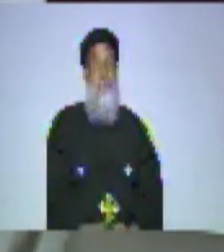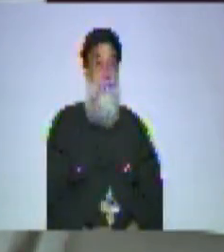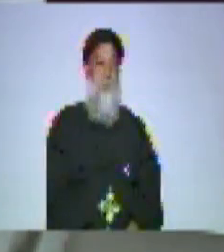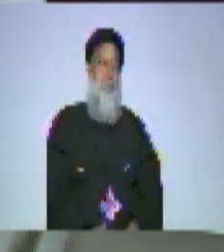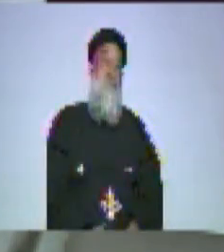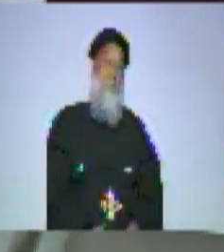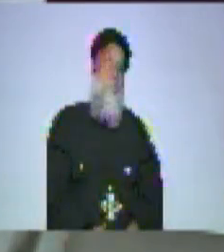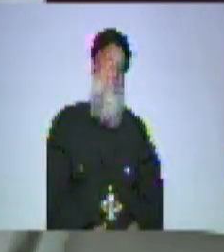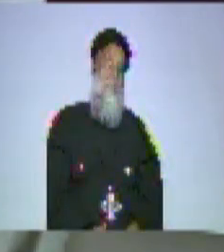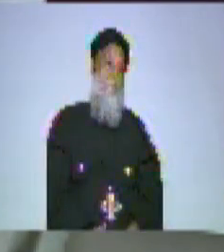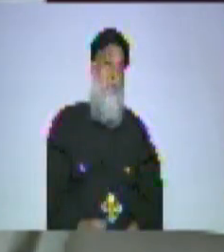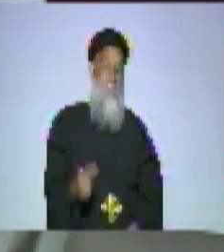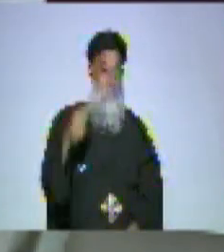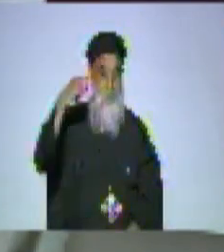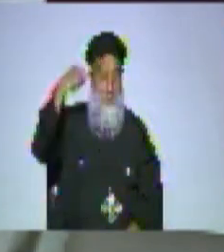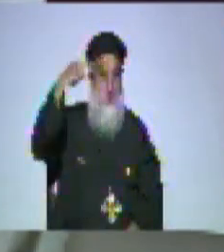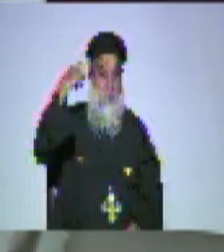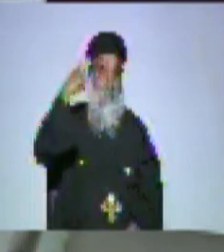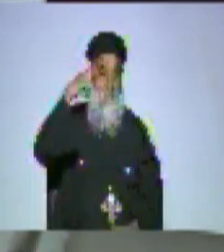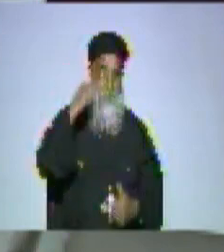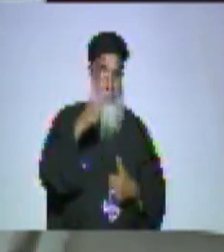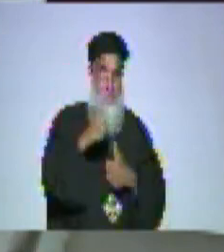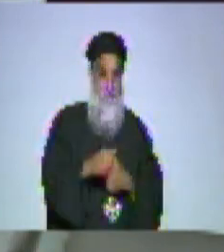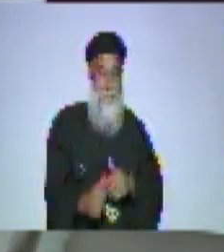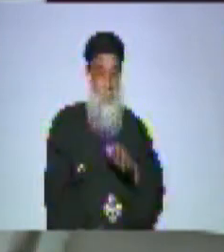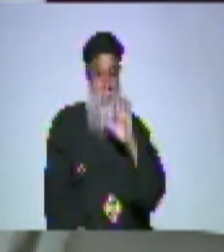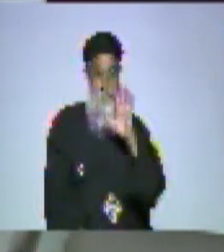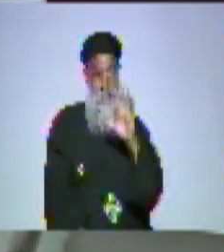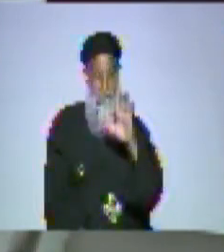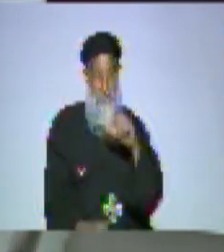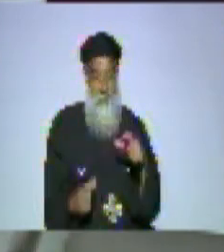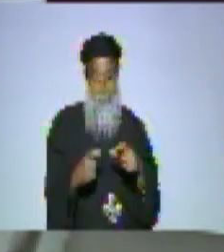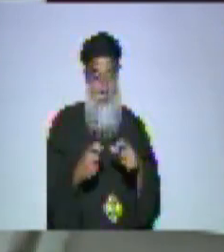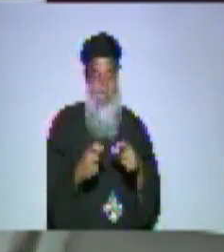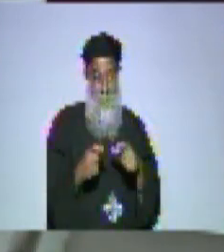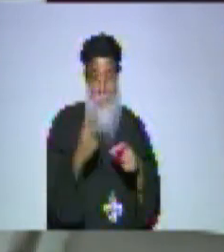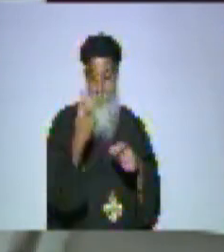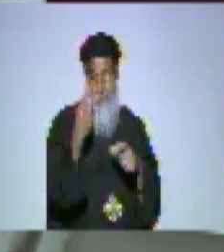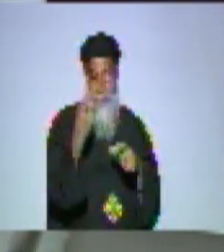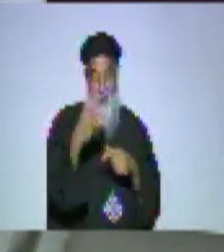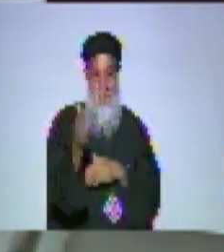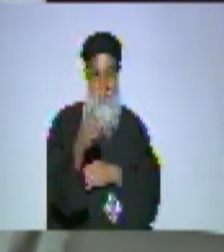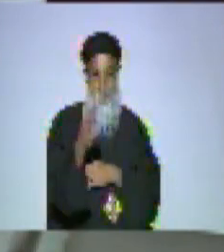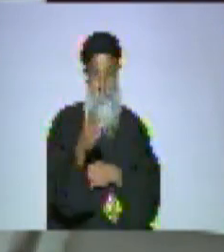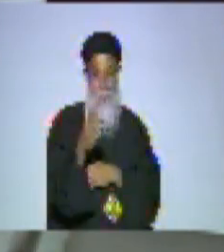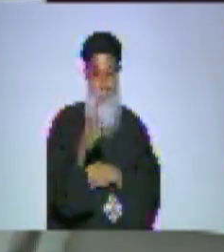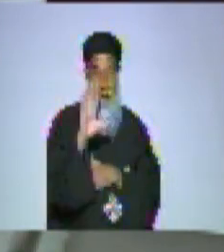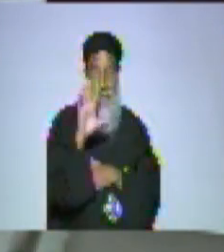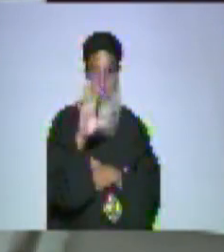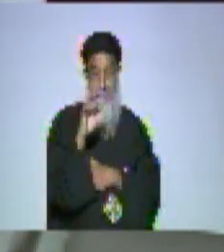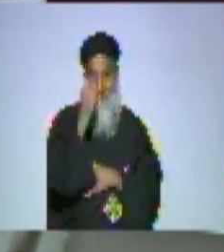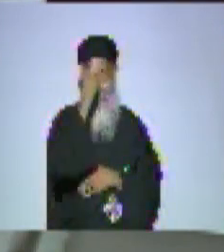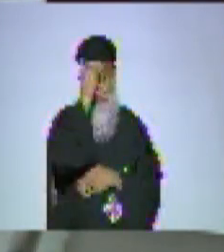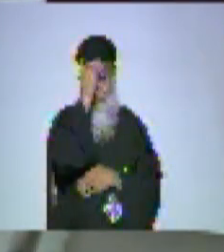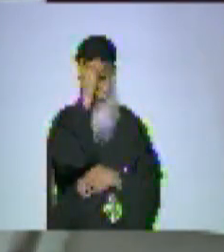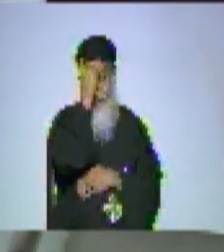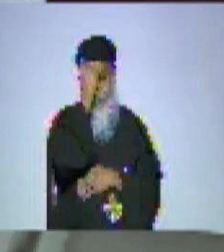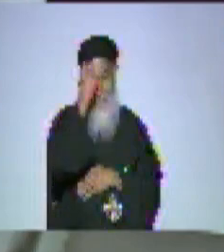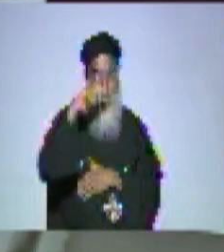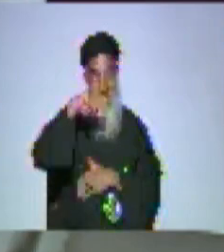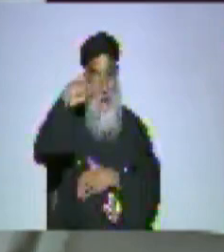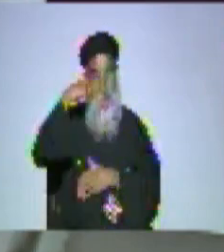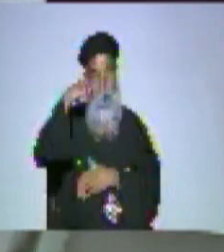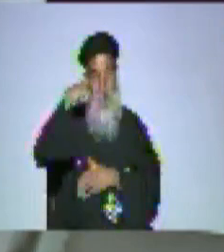يعني مين كان يفكر ان خمس خبزات وسمكتين يكفوا 5000 رجل ما عدا النساء